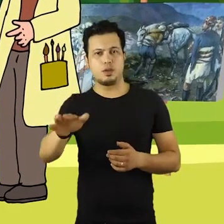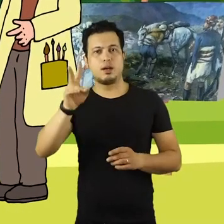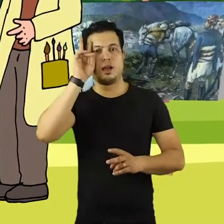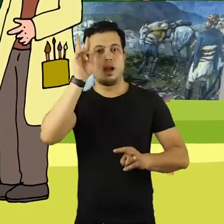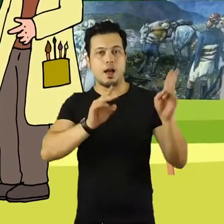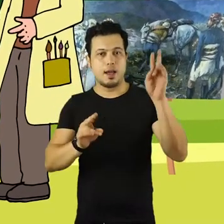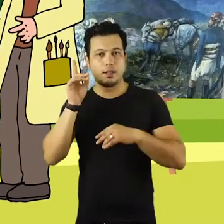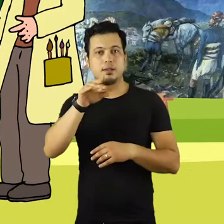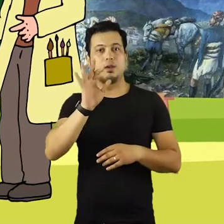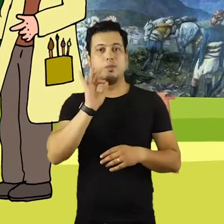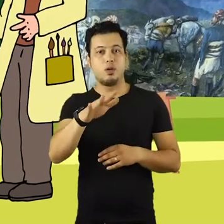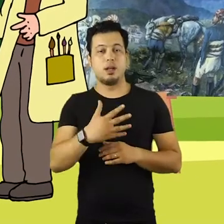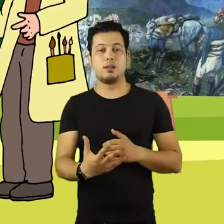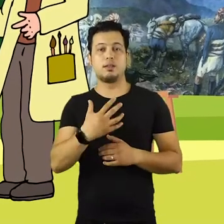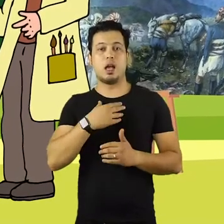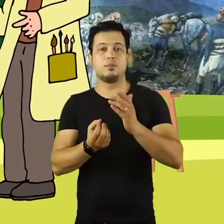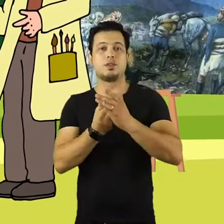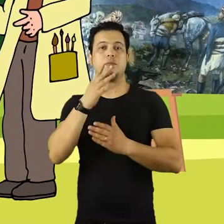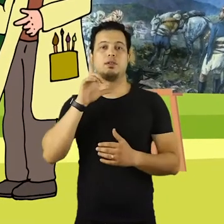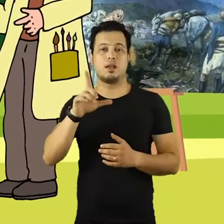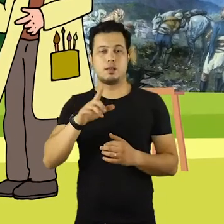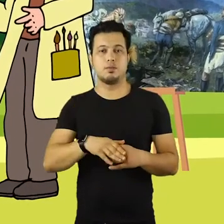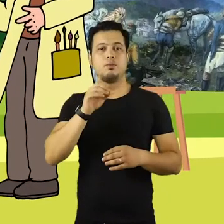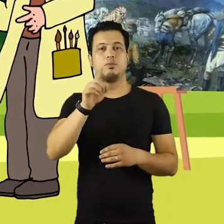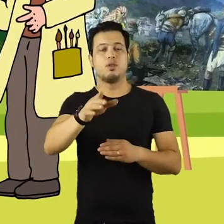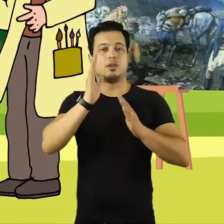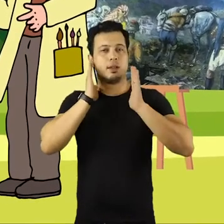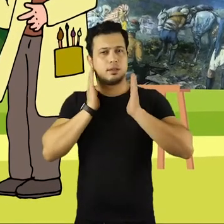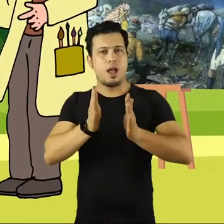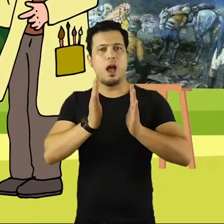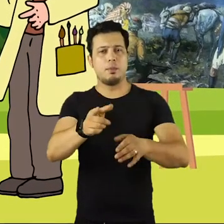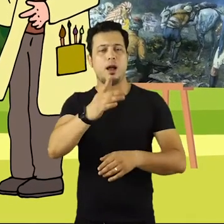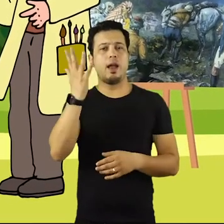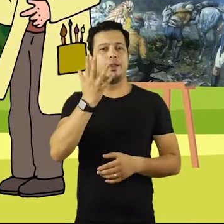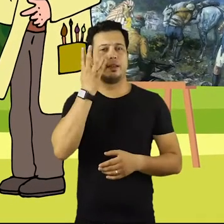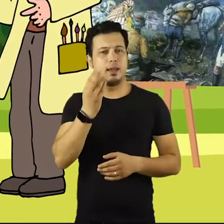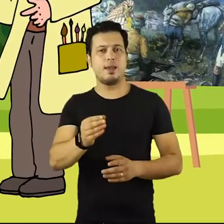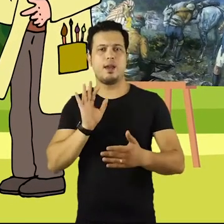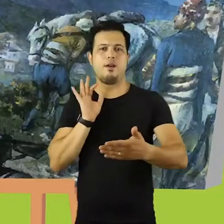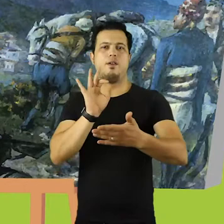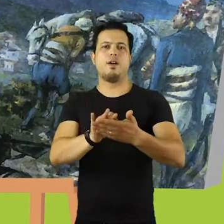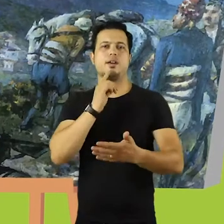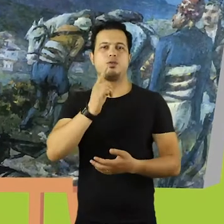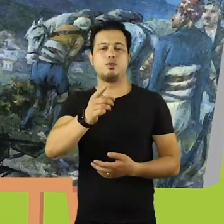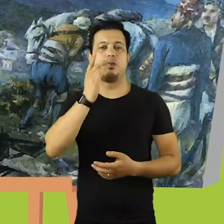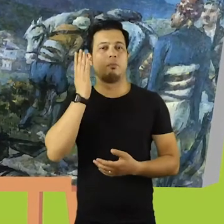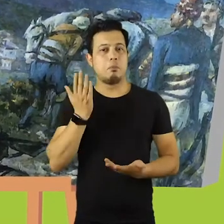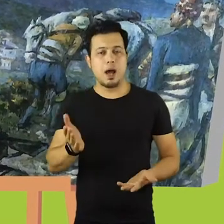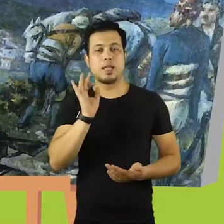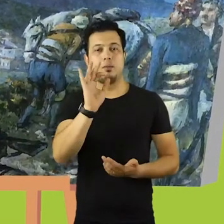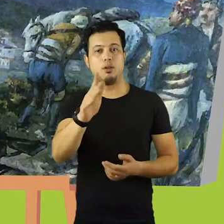Hayallerinize böyle sahip çıkın. Bu sizi daima en iyiye götürür. Madem